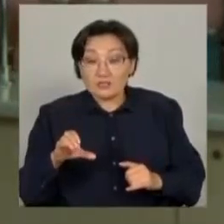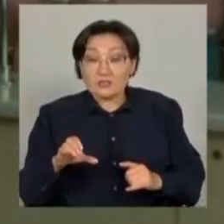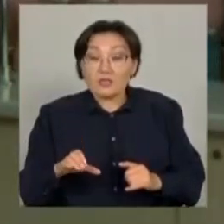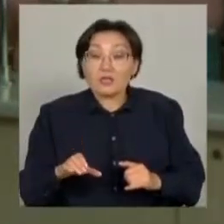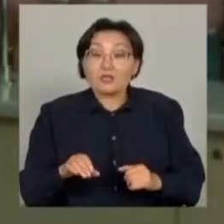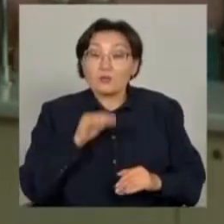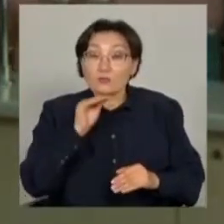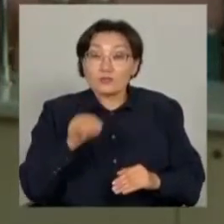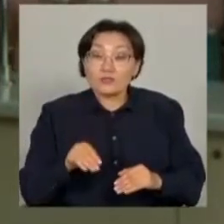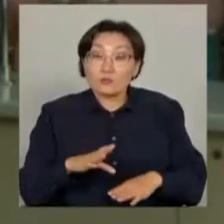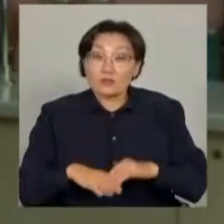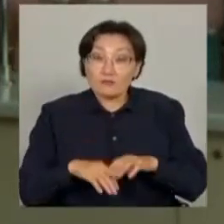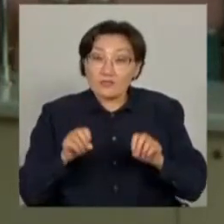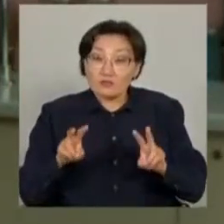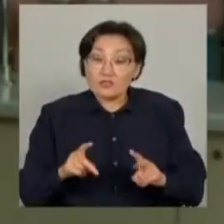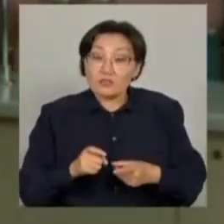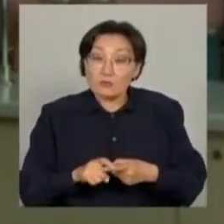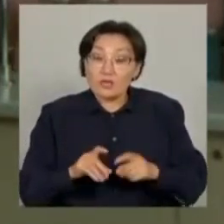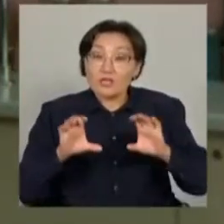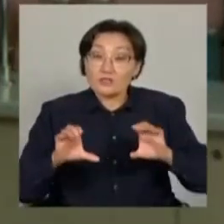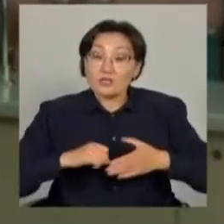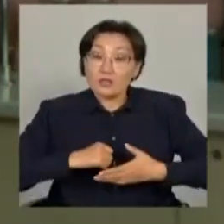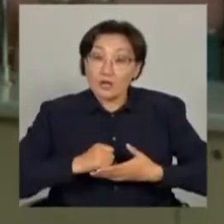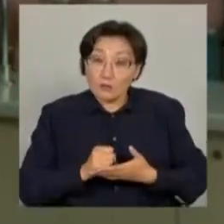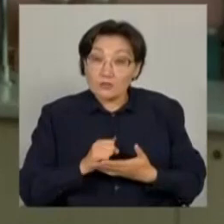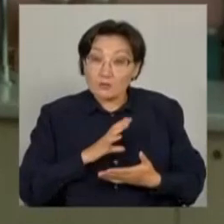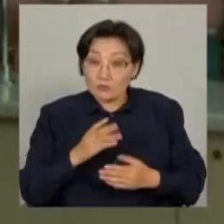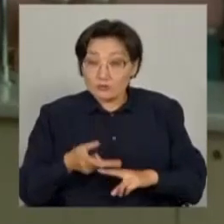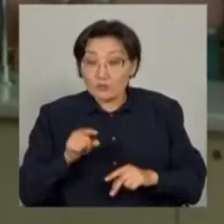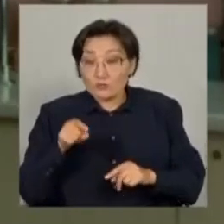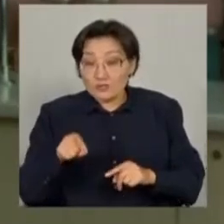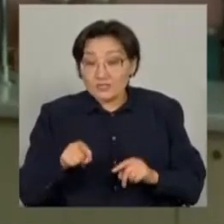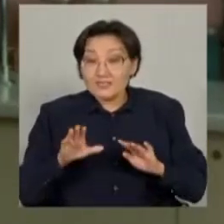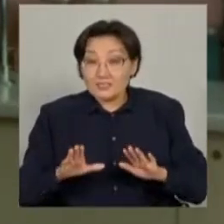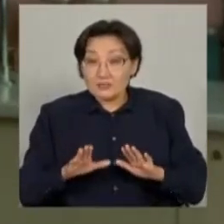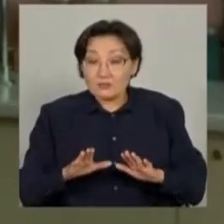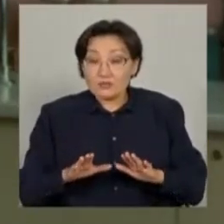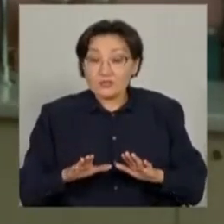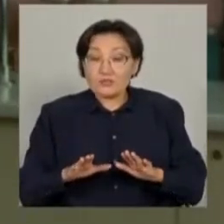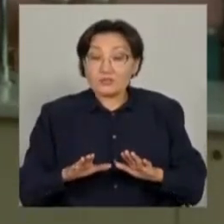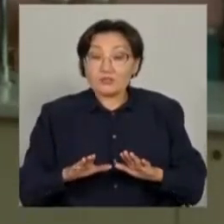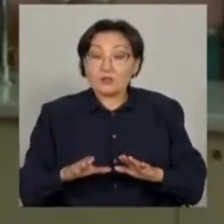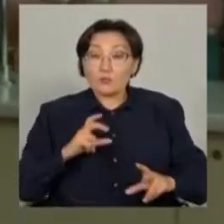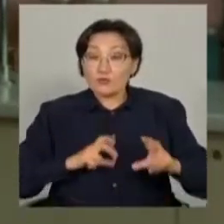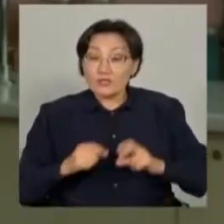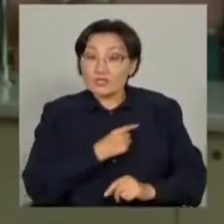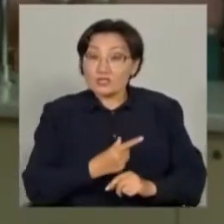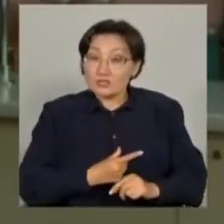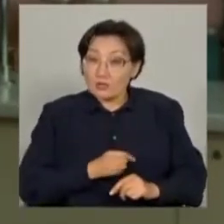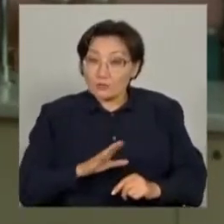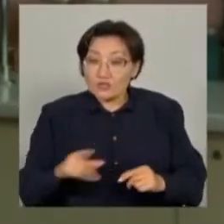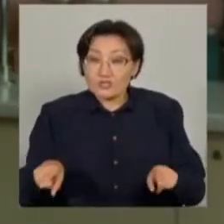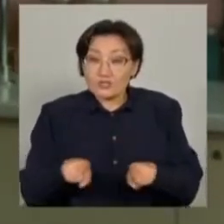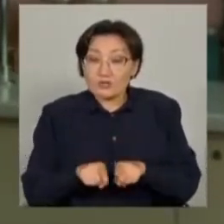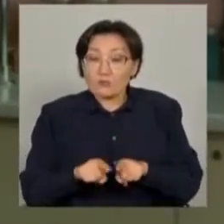кәсіби квалификациялар туралы заң қабылдаған болатын. Сонда мысалы үшін тек қана университеттің дипломы емес,